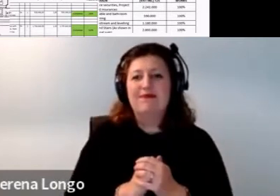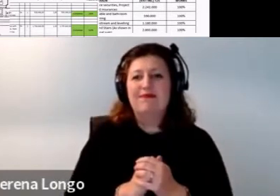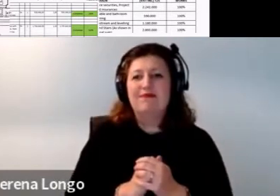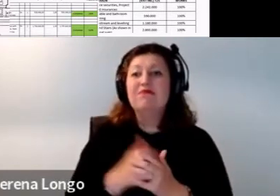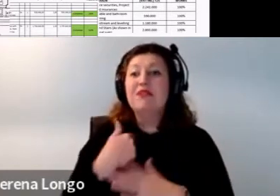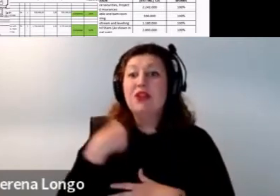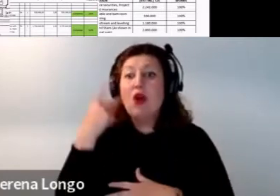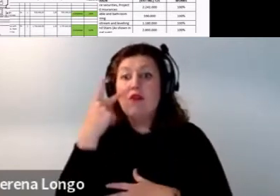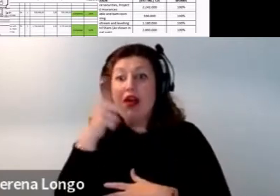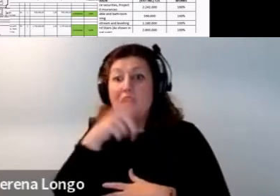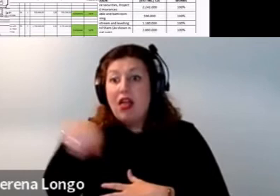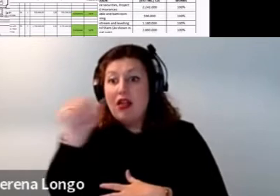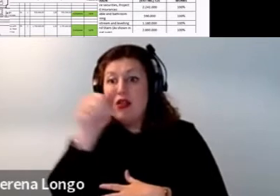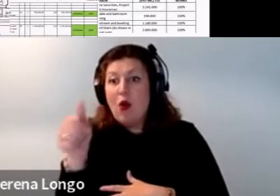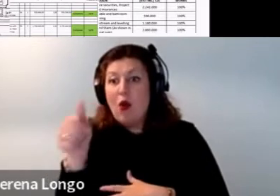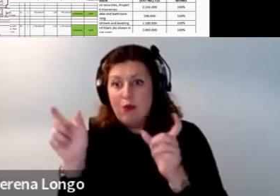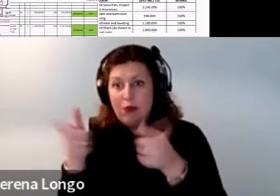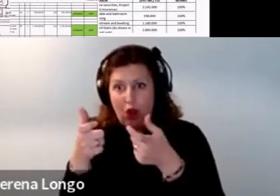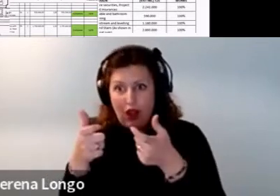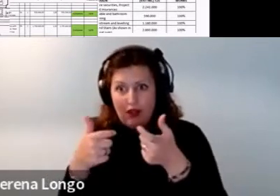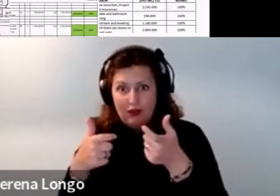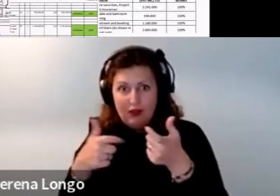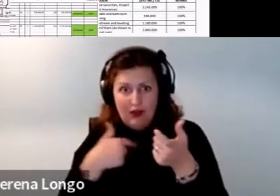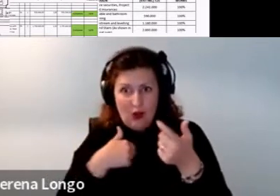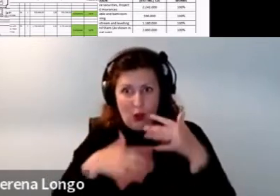Io vi vedo bloccati e mi viene il dubbio.